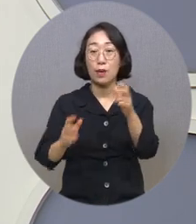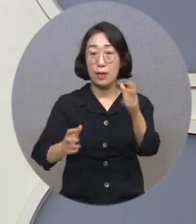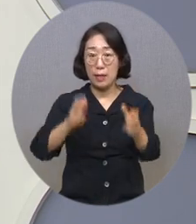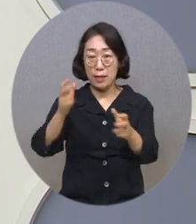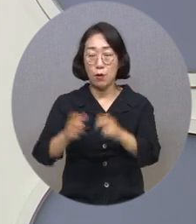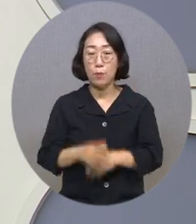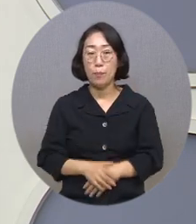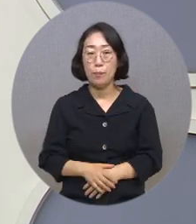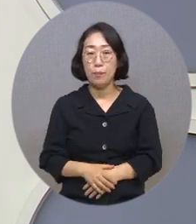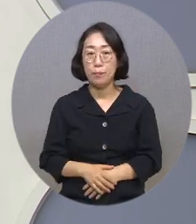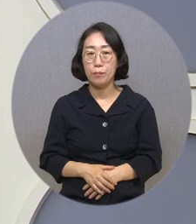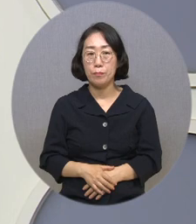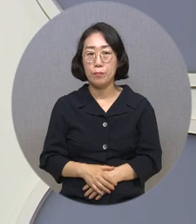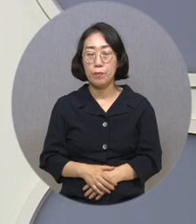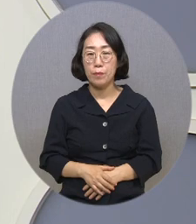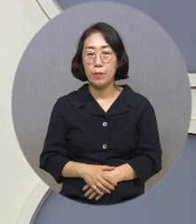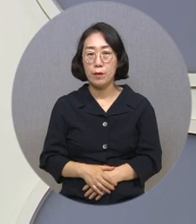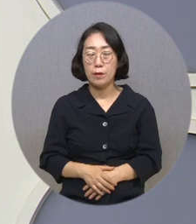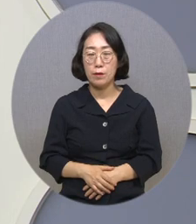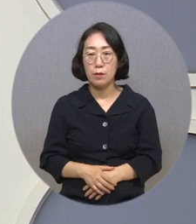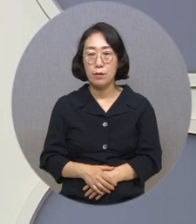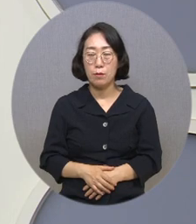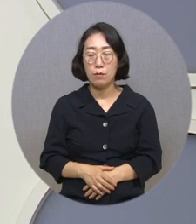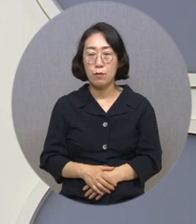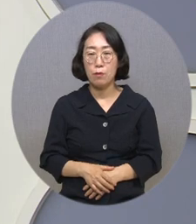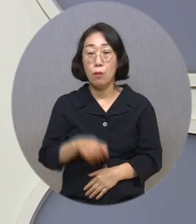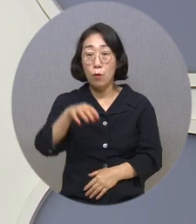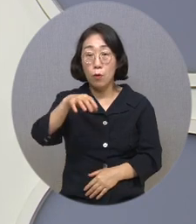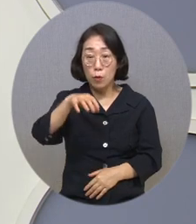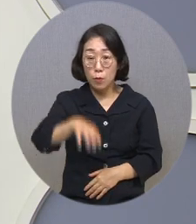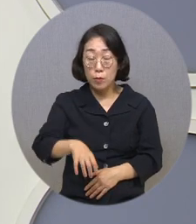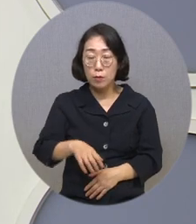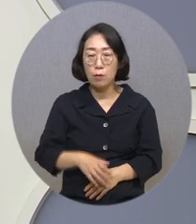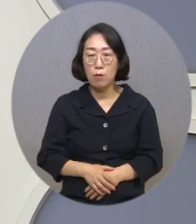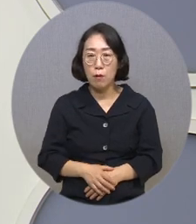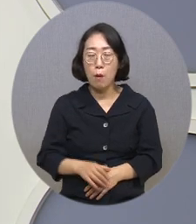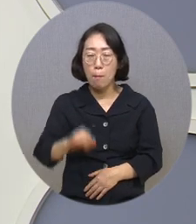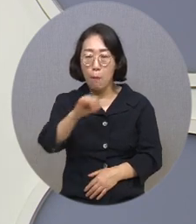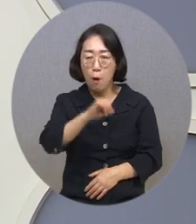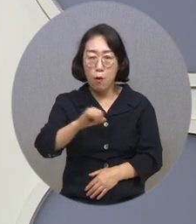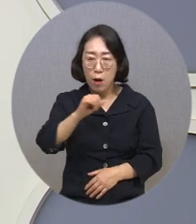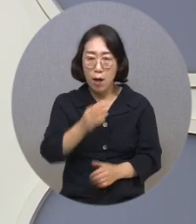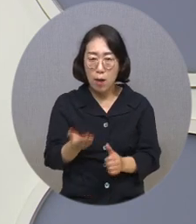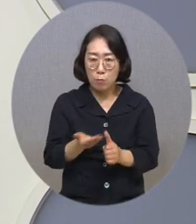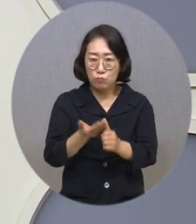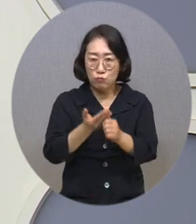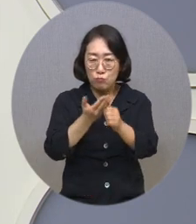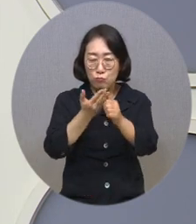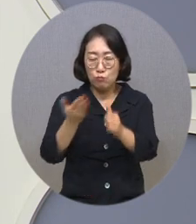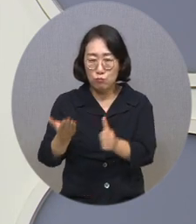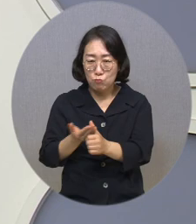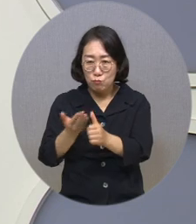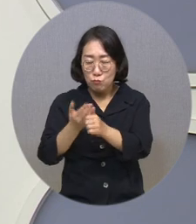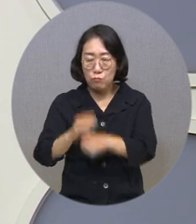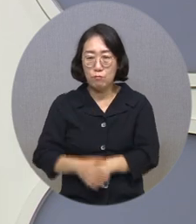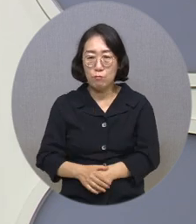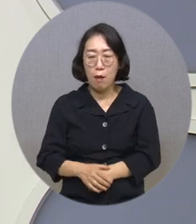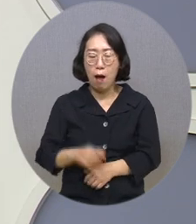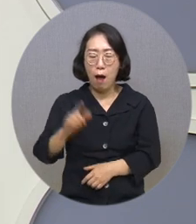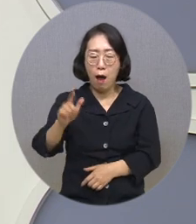사드렸는데 몇 개를 거기서 이제 애벌레를 키워가지고 하루에 7박스씩 그 장애인이 파는 겁니다. 이제 아 2만